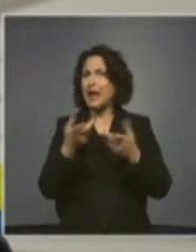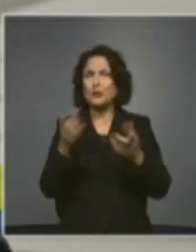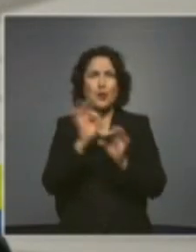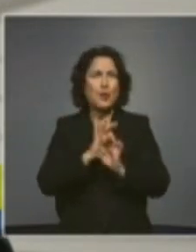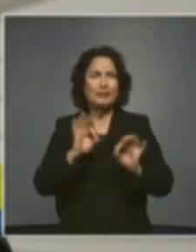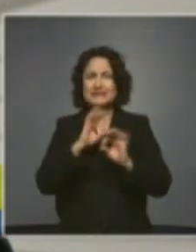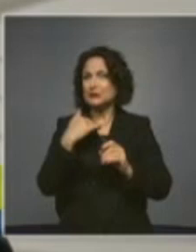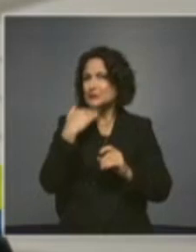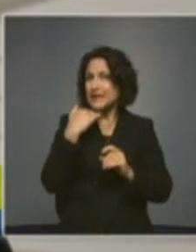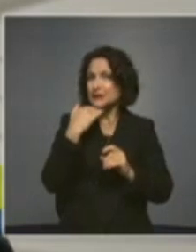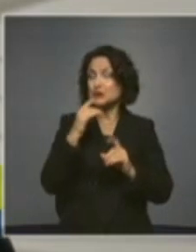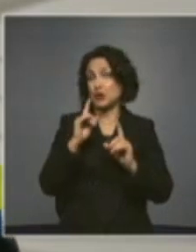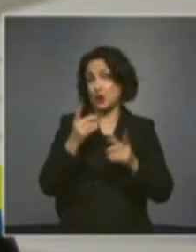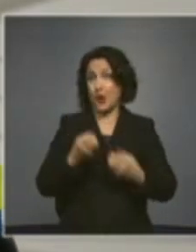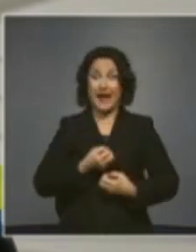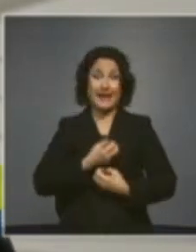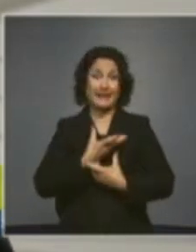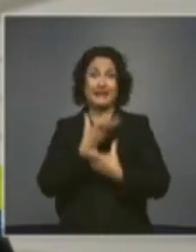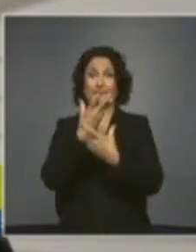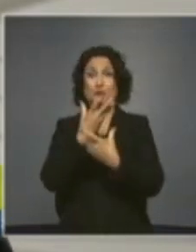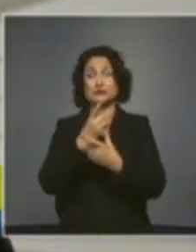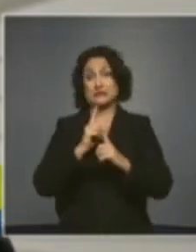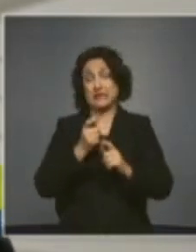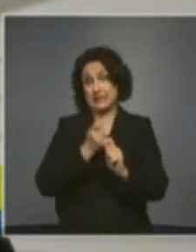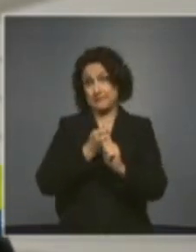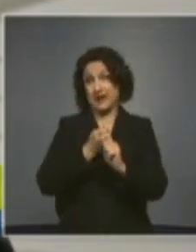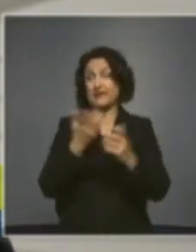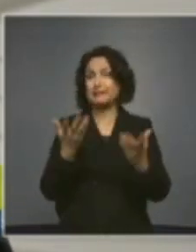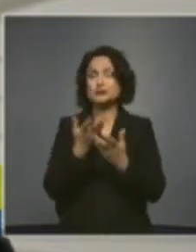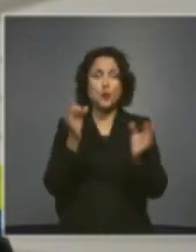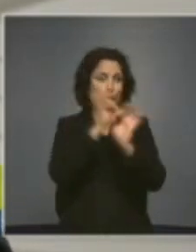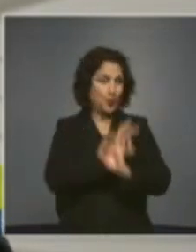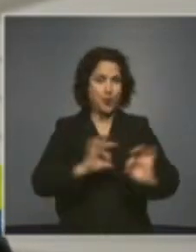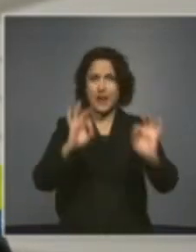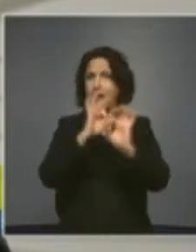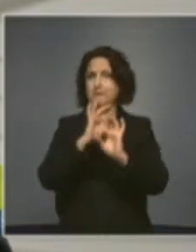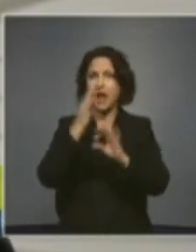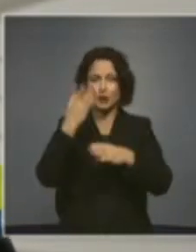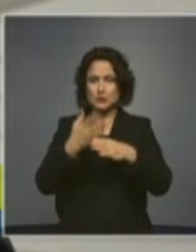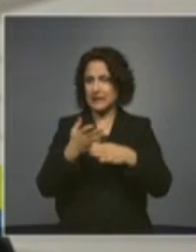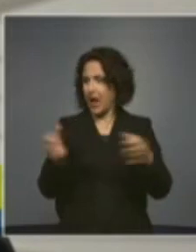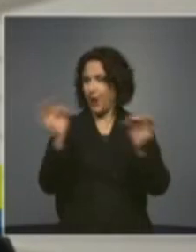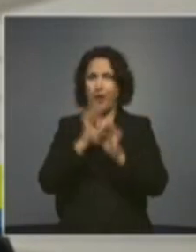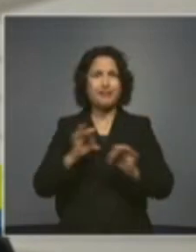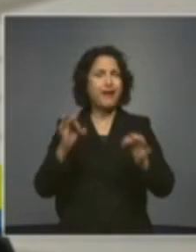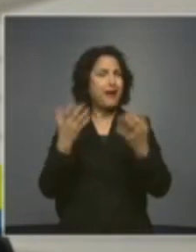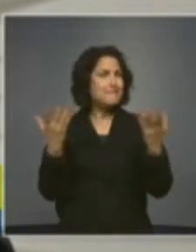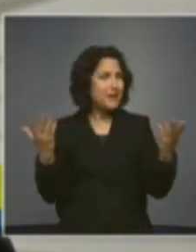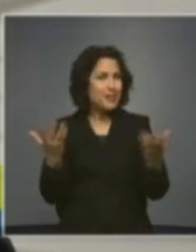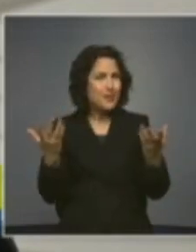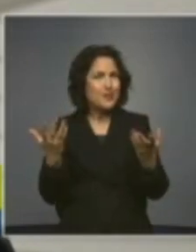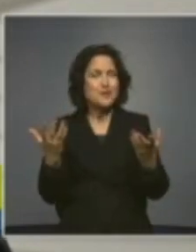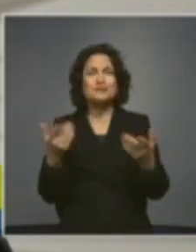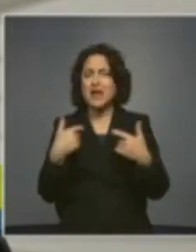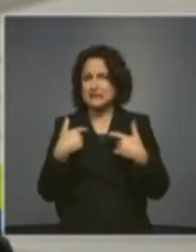или това, което аз мога да предложа и да опитам да създам нещо, което го няма или нещо, което до сега не е съществувало. И аз